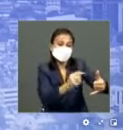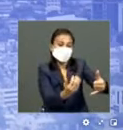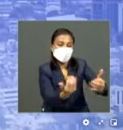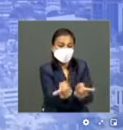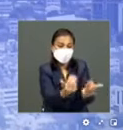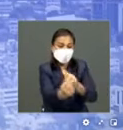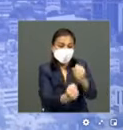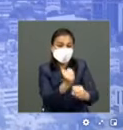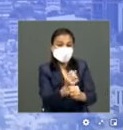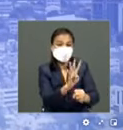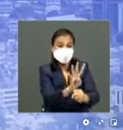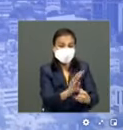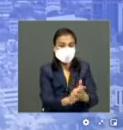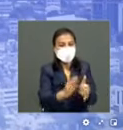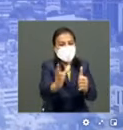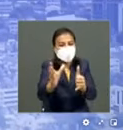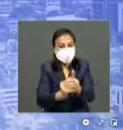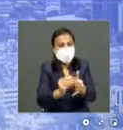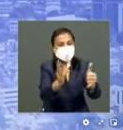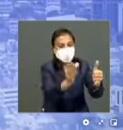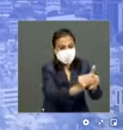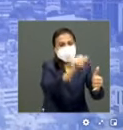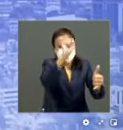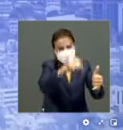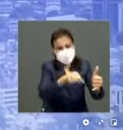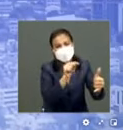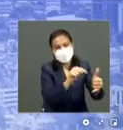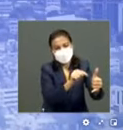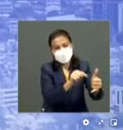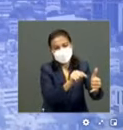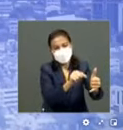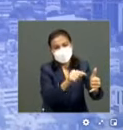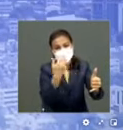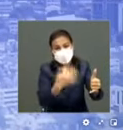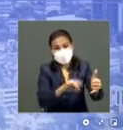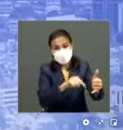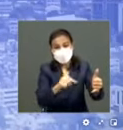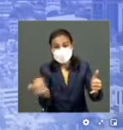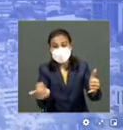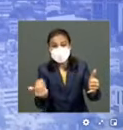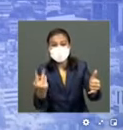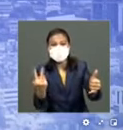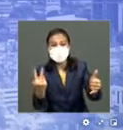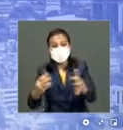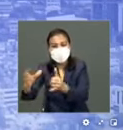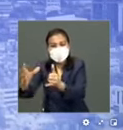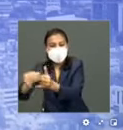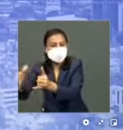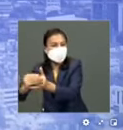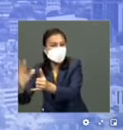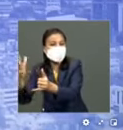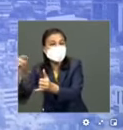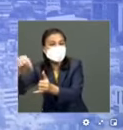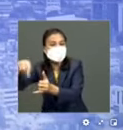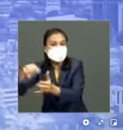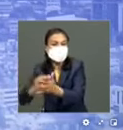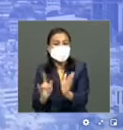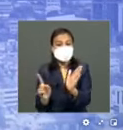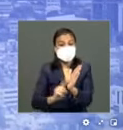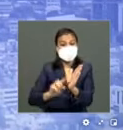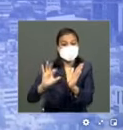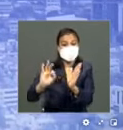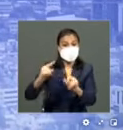ปีนั้นเป็นผลบวกก็คือยืนยันว่าติดโควิดนะคะขณะที่ลูกชายอีก2คนผลลบนะคะ9พฤษภาค